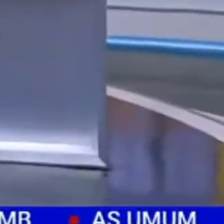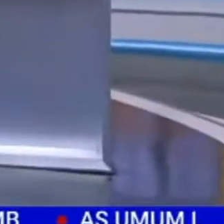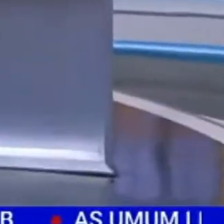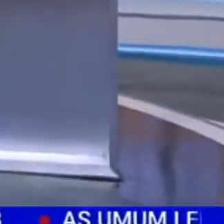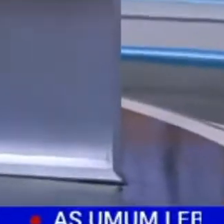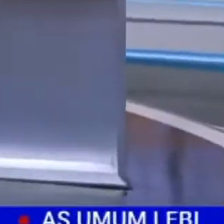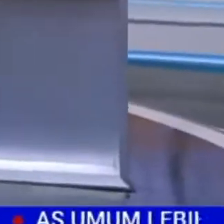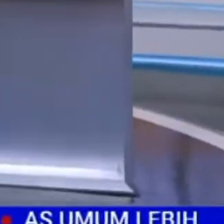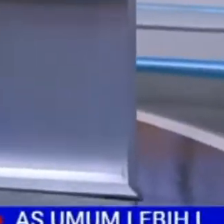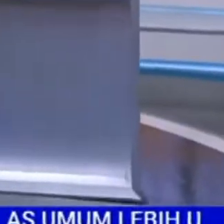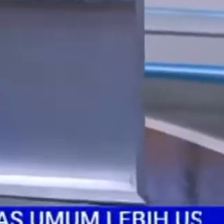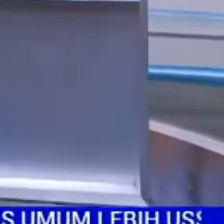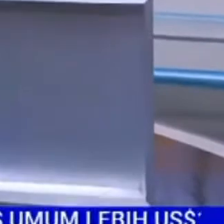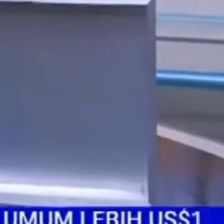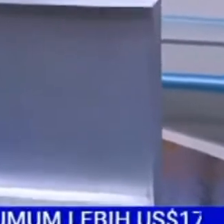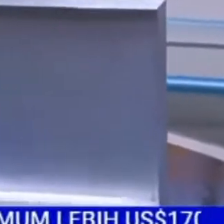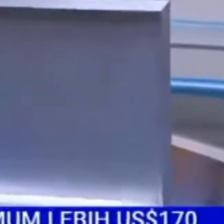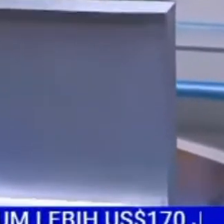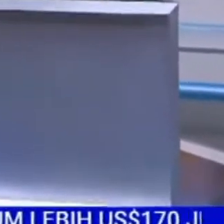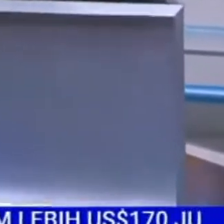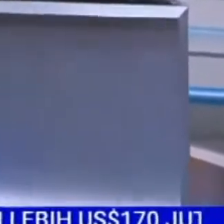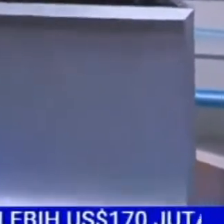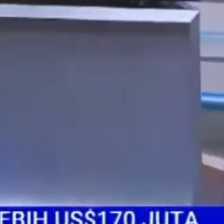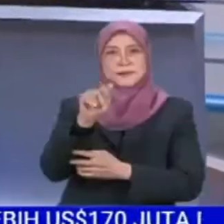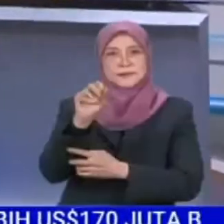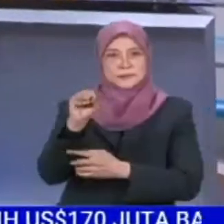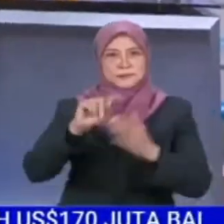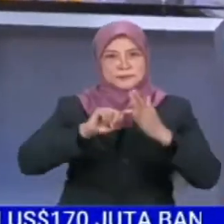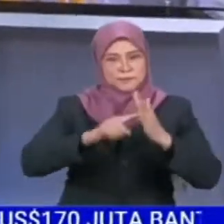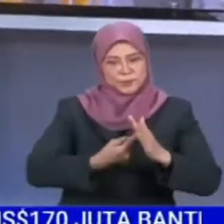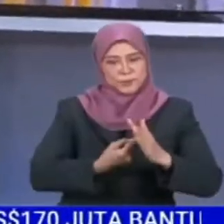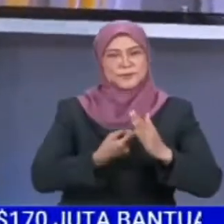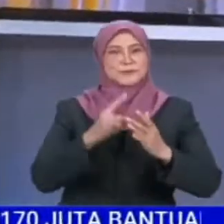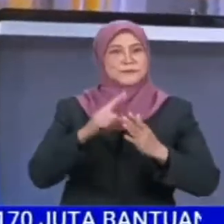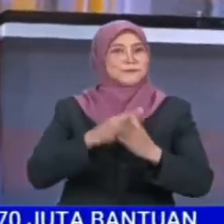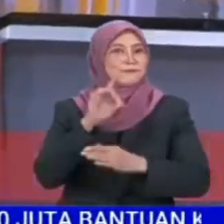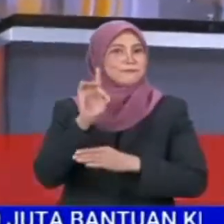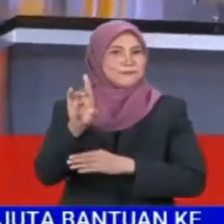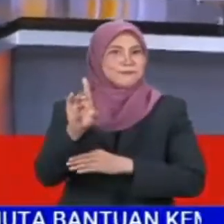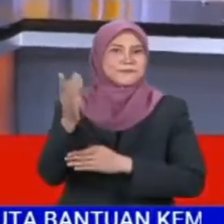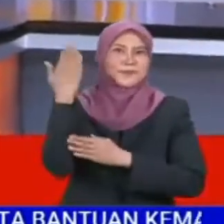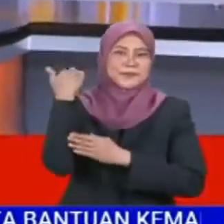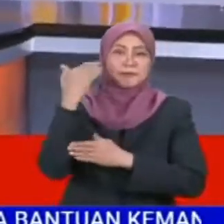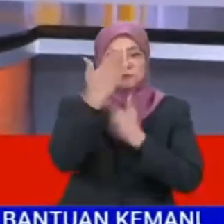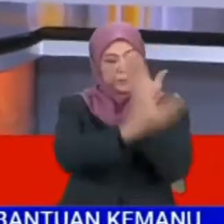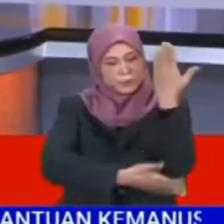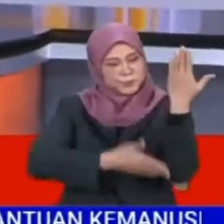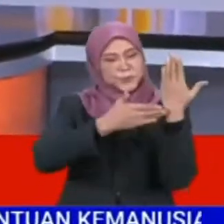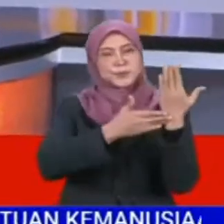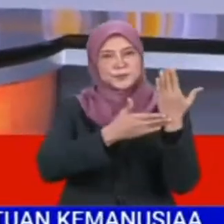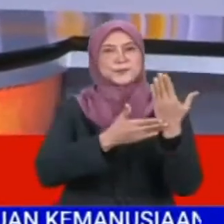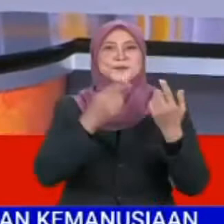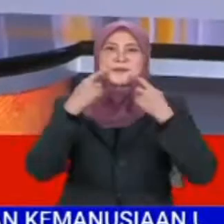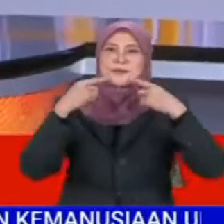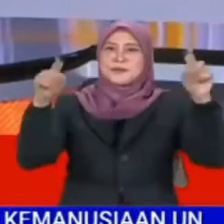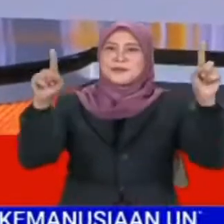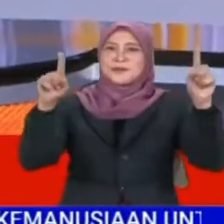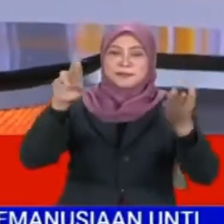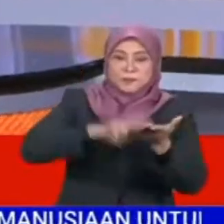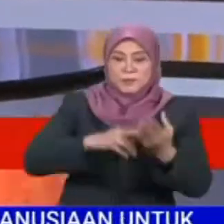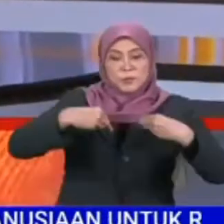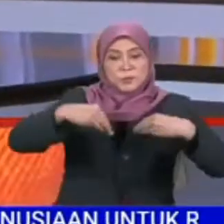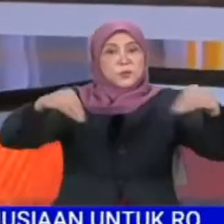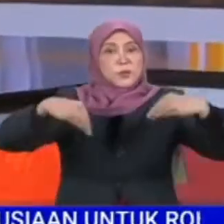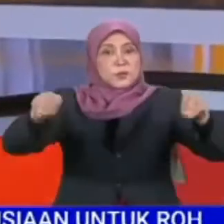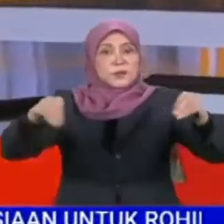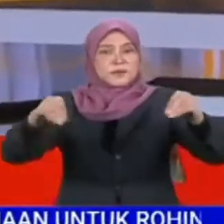Program Jualan Murah Keluarga Malaysia JMKM yang bermula pada pertengahan Ogos lepas di seluruh negara berjaya mencatatkan nilai